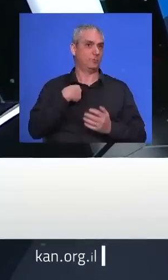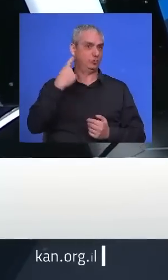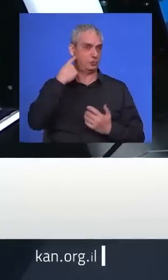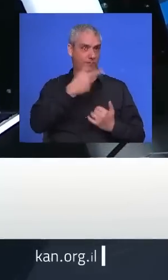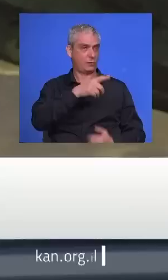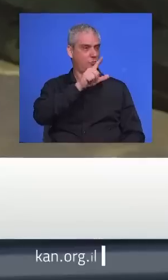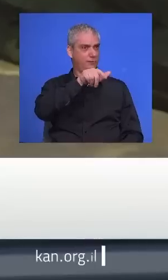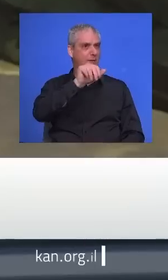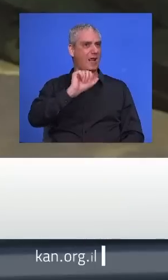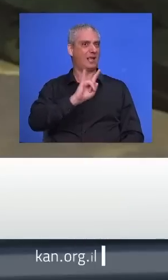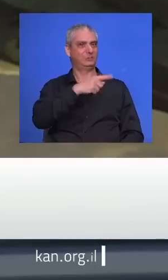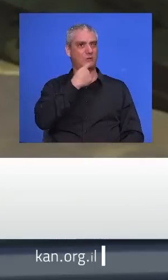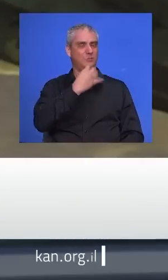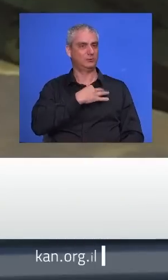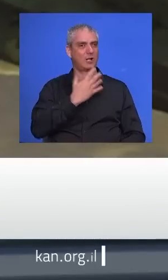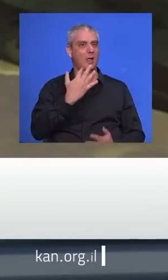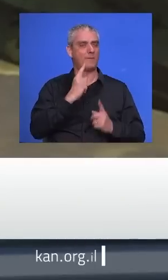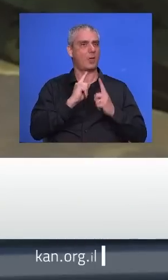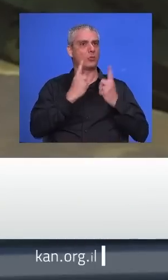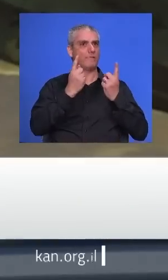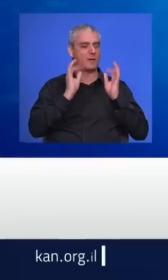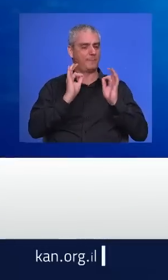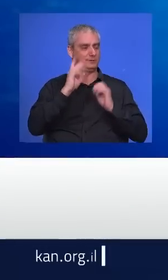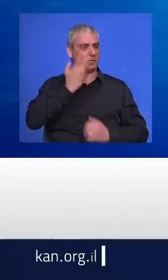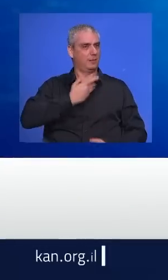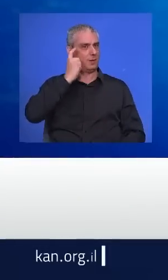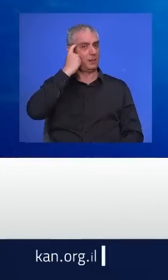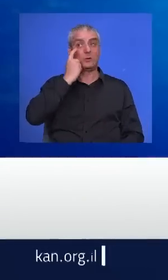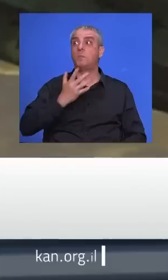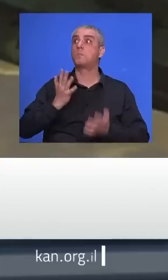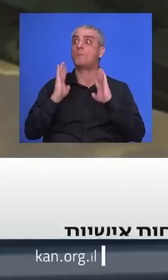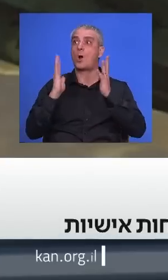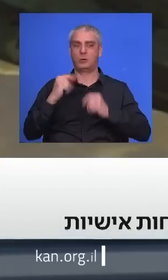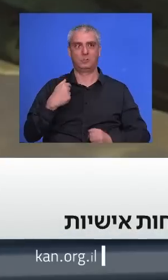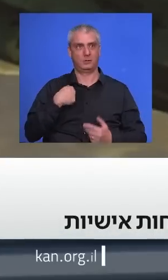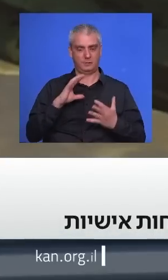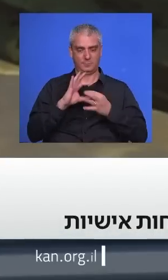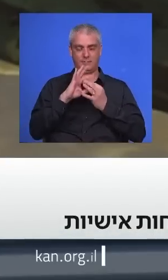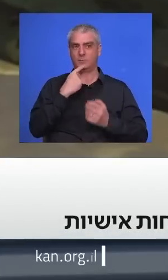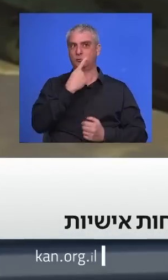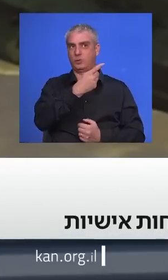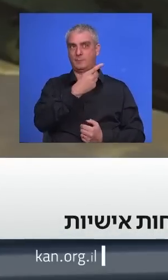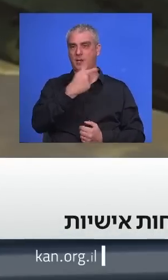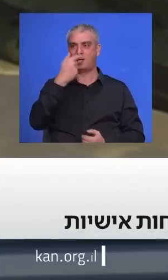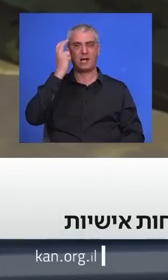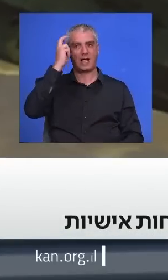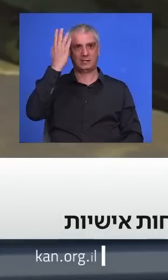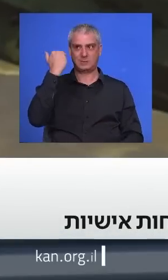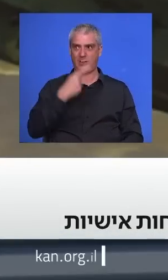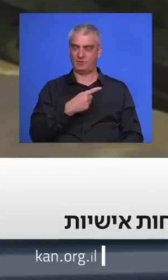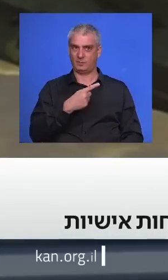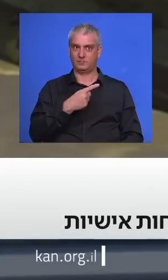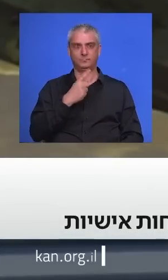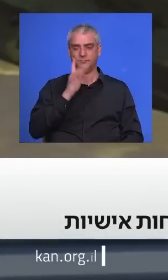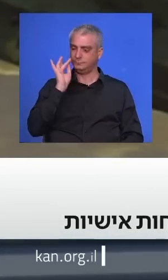חסון הפרשנית שלנו, עד כמה התופעה הזאת באמת צריכה להדאיג אותנו? מאוד. קודם כל אני מתחברת לדברים שאמר כאן גנץ קודם לכן, שהוא